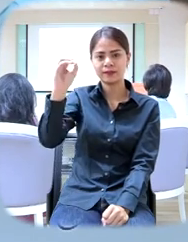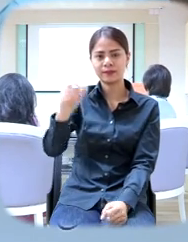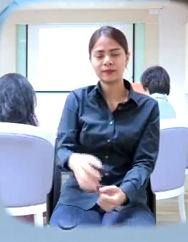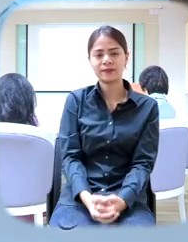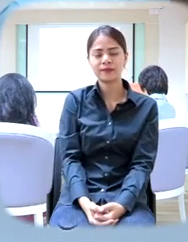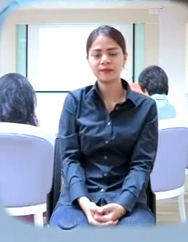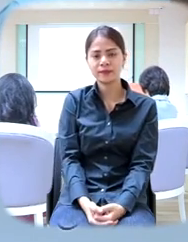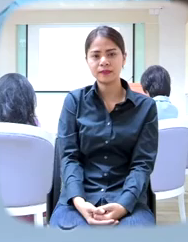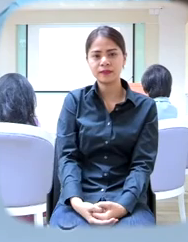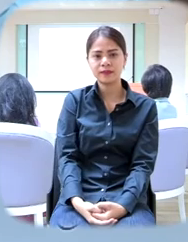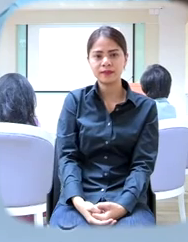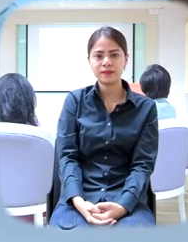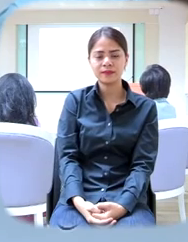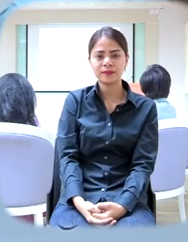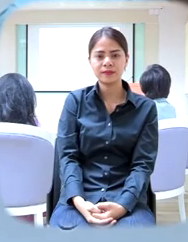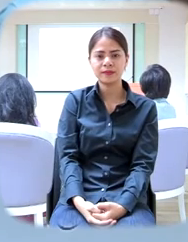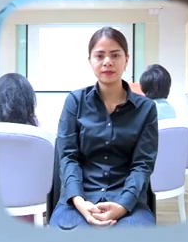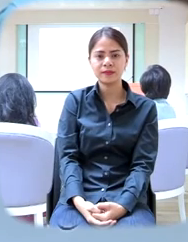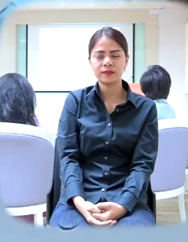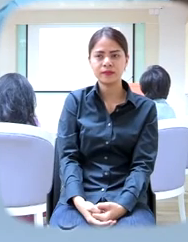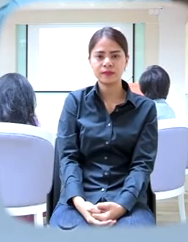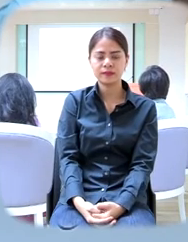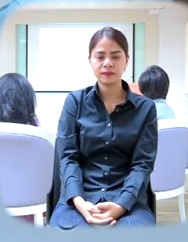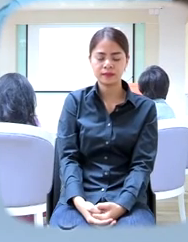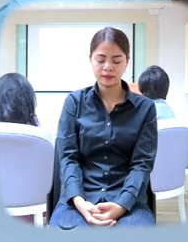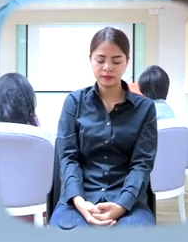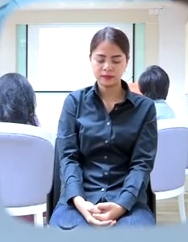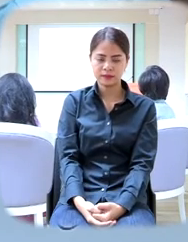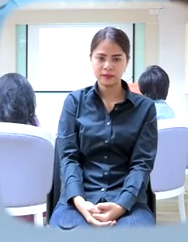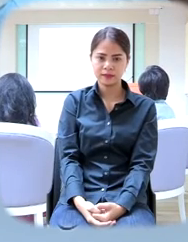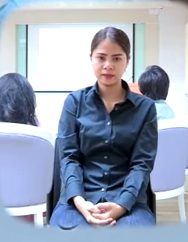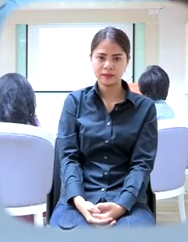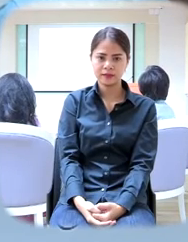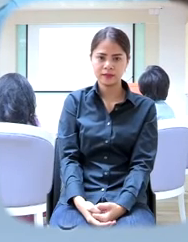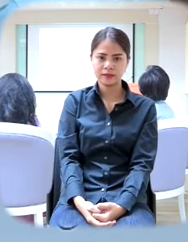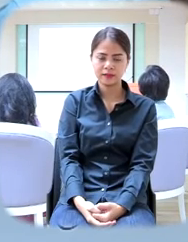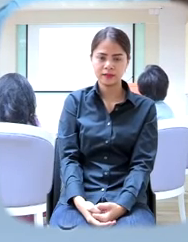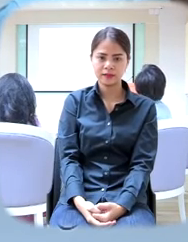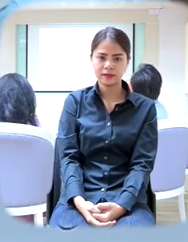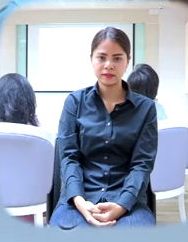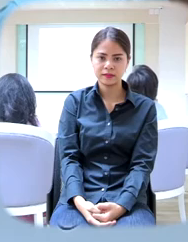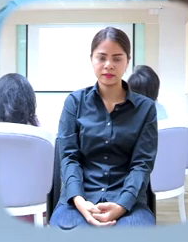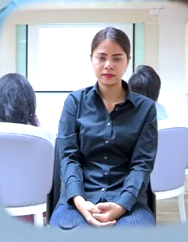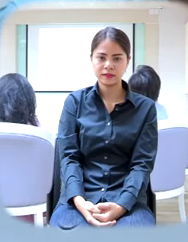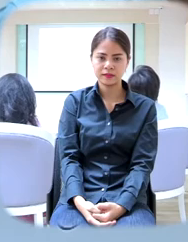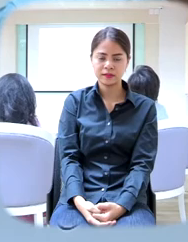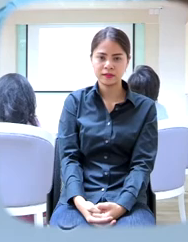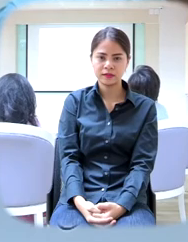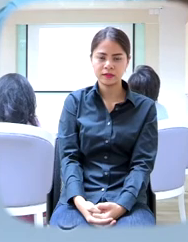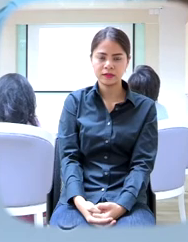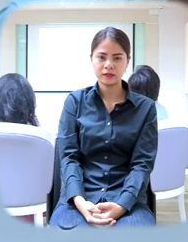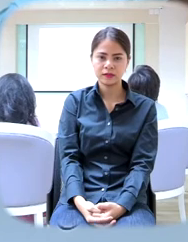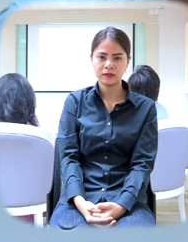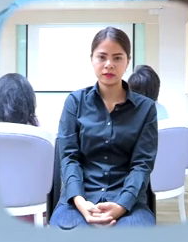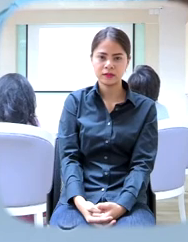specificPeople and their programs. We turn to 19th century America. The first